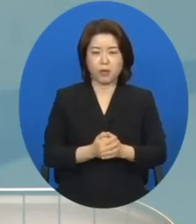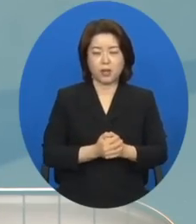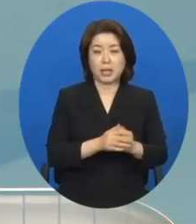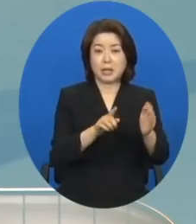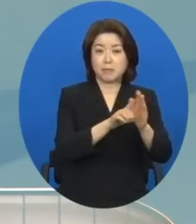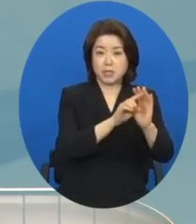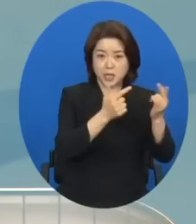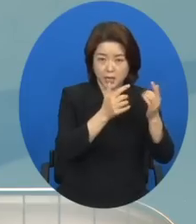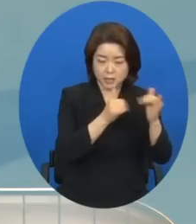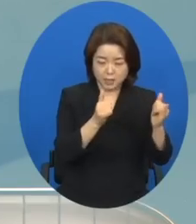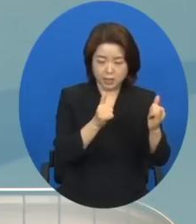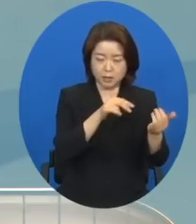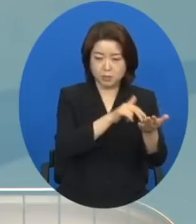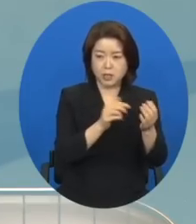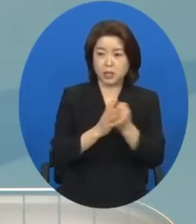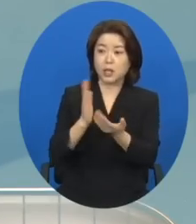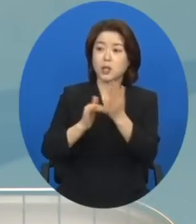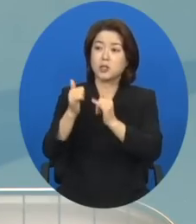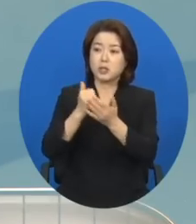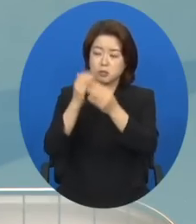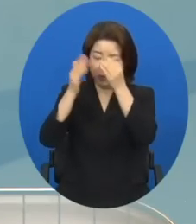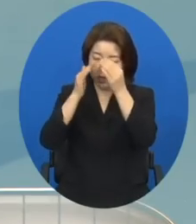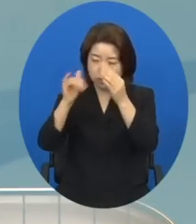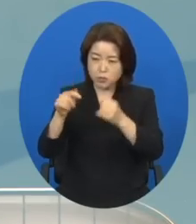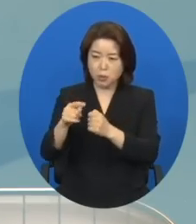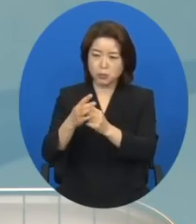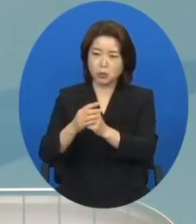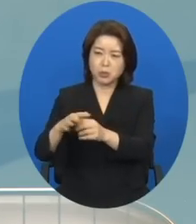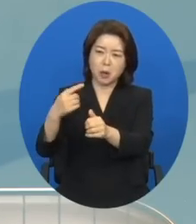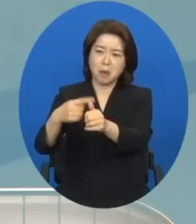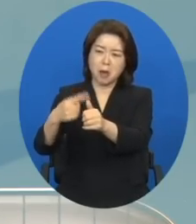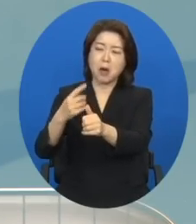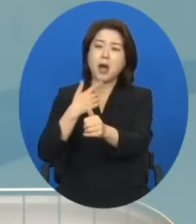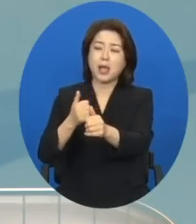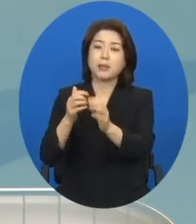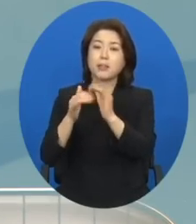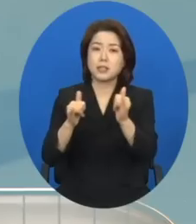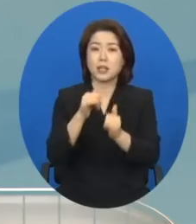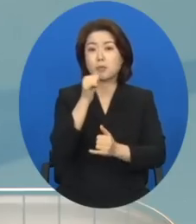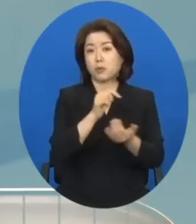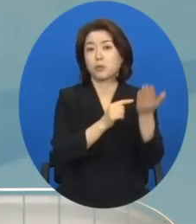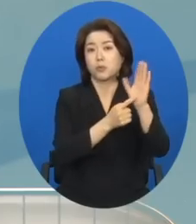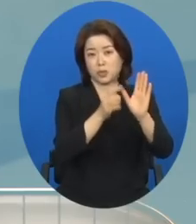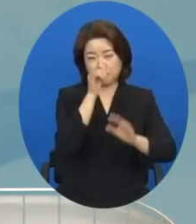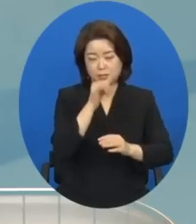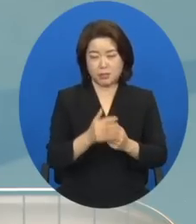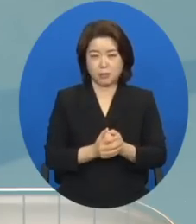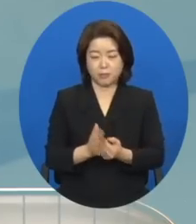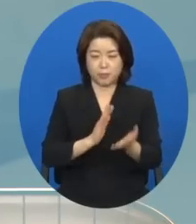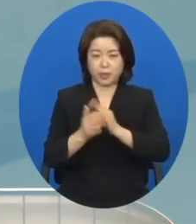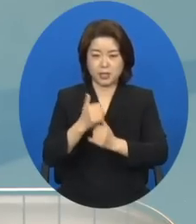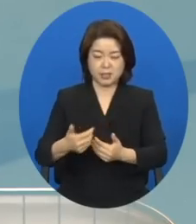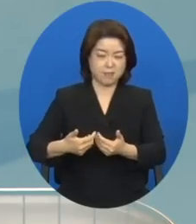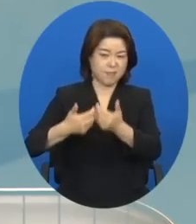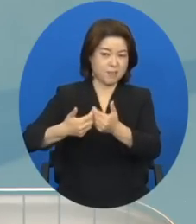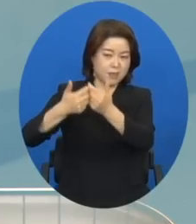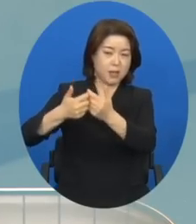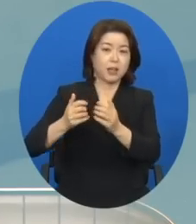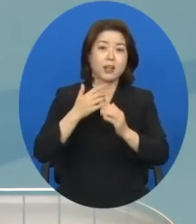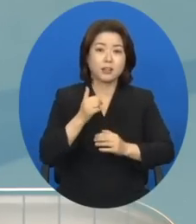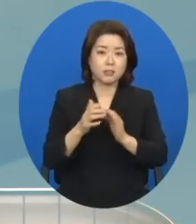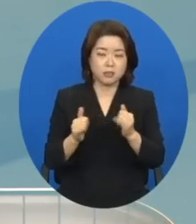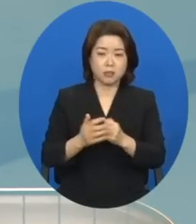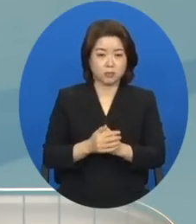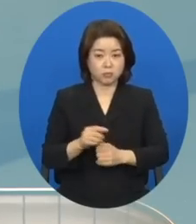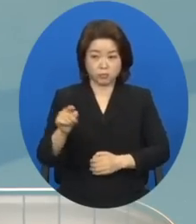예수님과 성도들을 대적했던 사람이라고 본인을 소개했어요. 여러분, 예수님을 대적한 사람이에요. 만약 예수님이 너 나